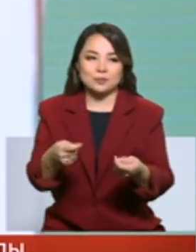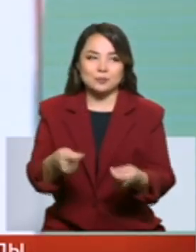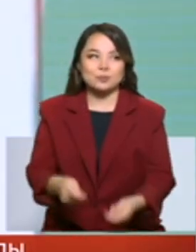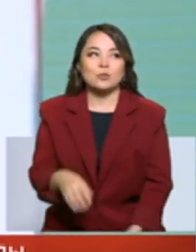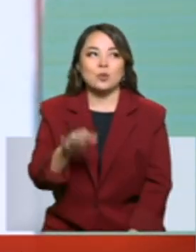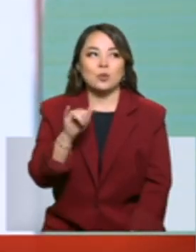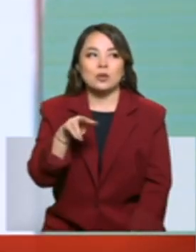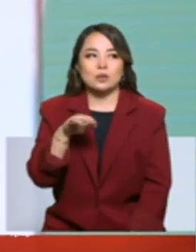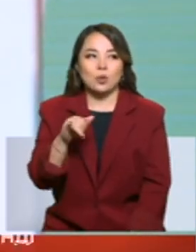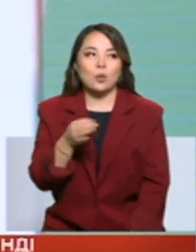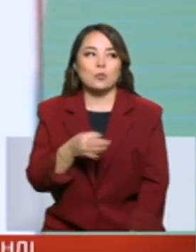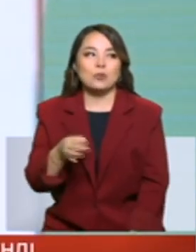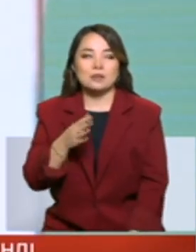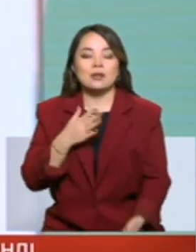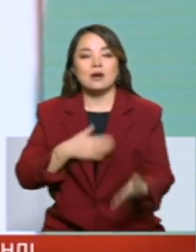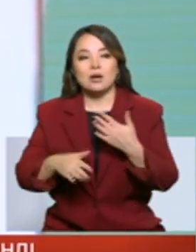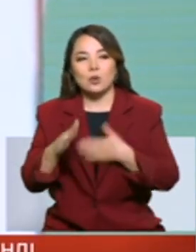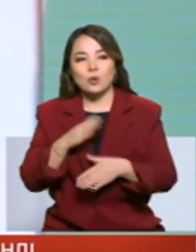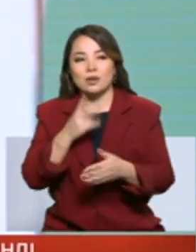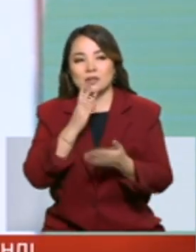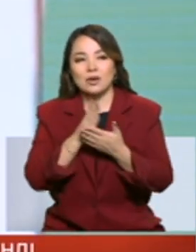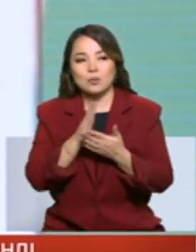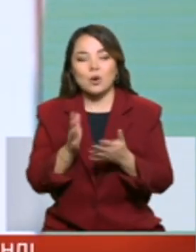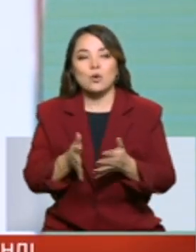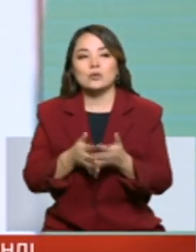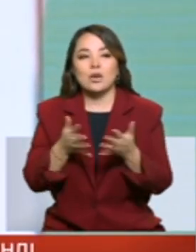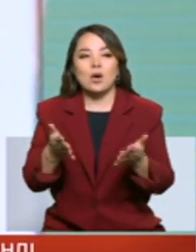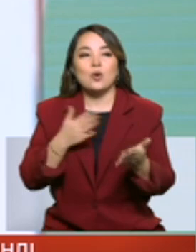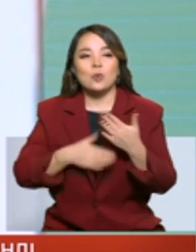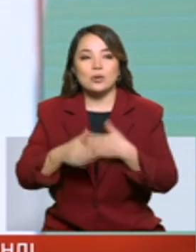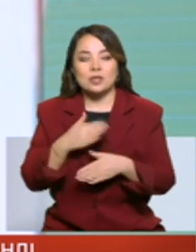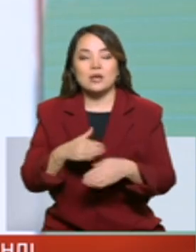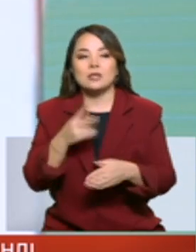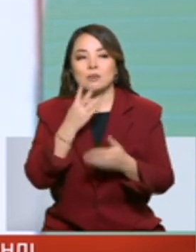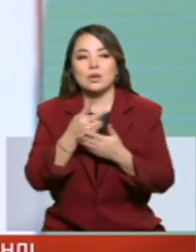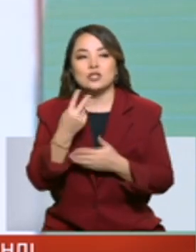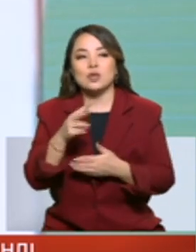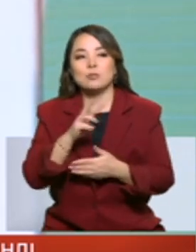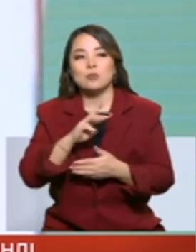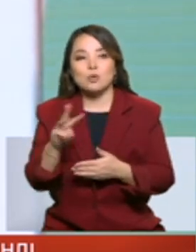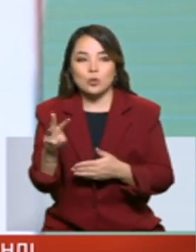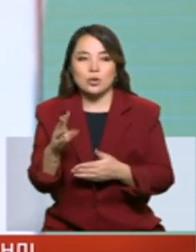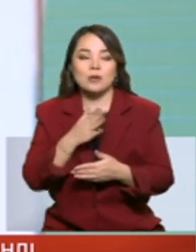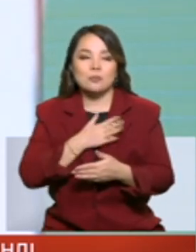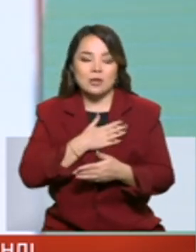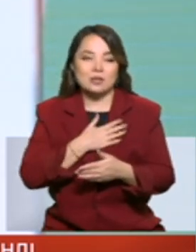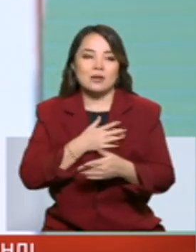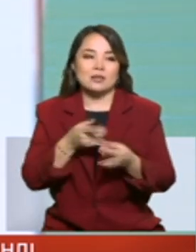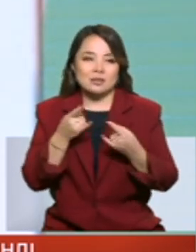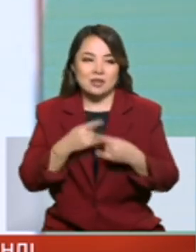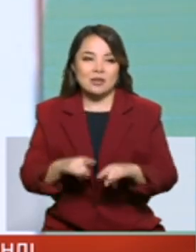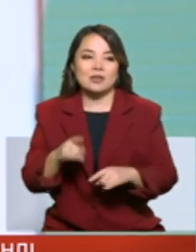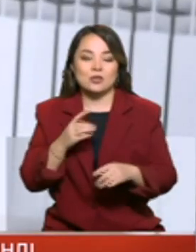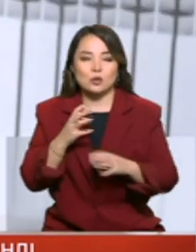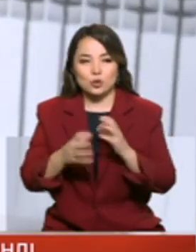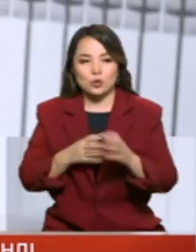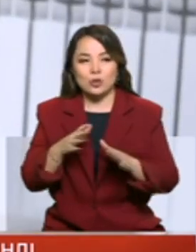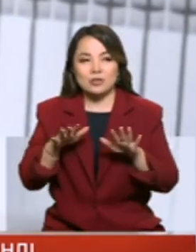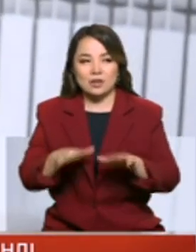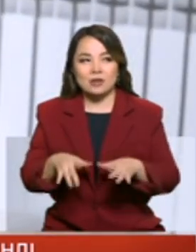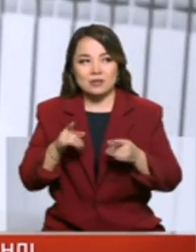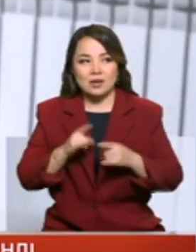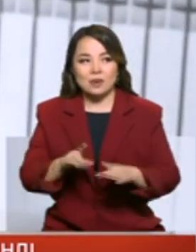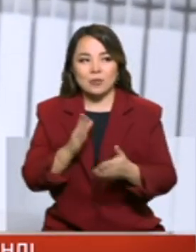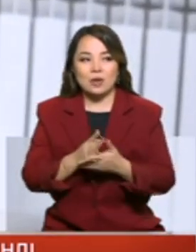Ұлытау облысында осы қуаныш болып отыр. Үлкен қуаныш бізде 20 миллионыншы баланы біз әкеліп отыр көмірге, дүниеге